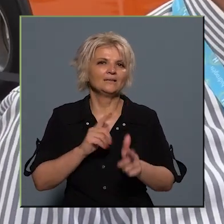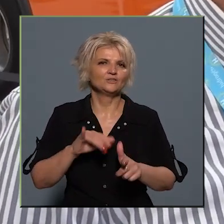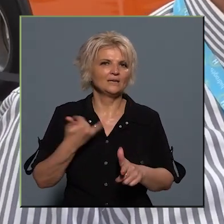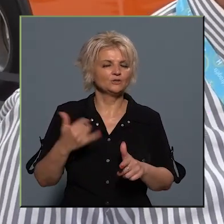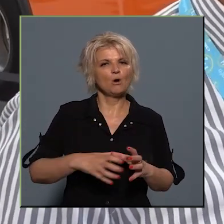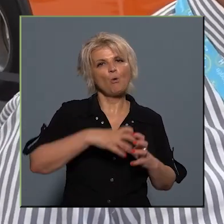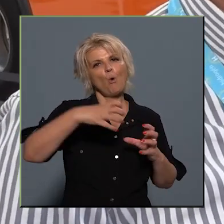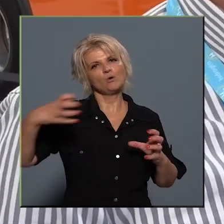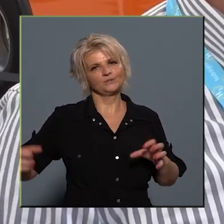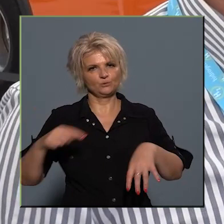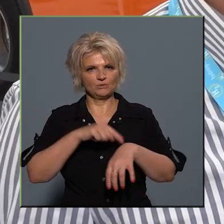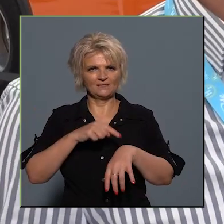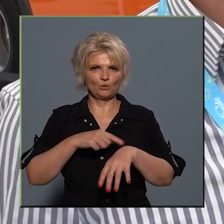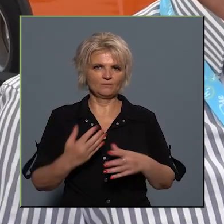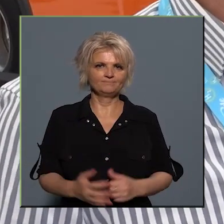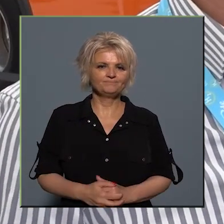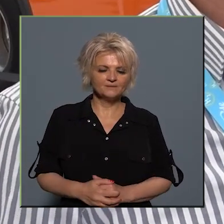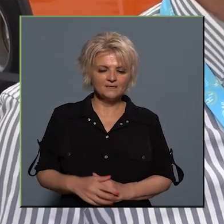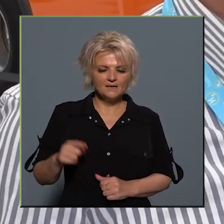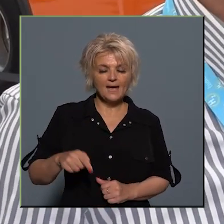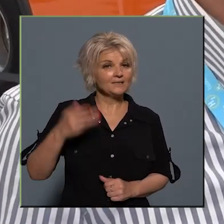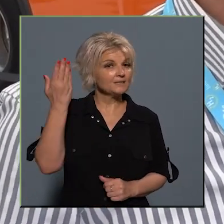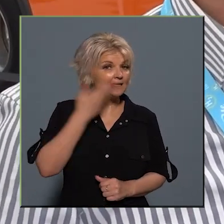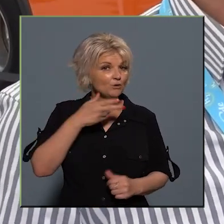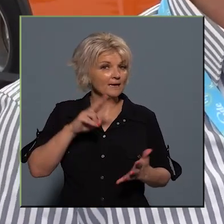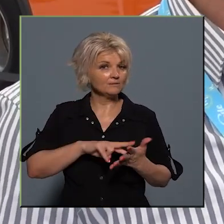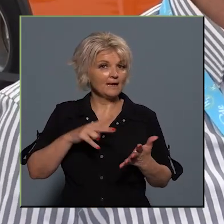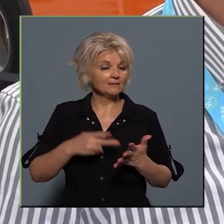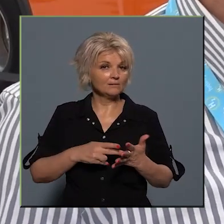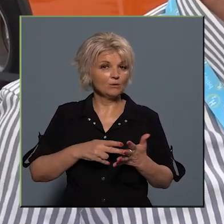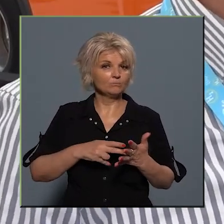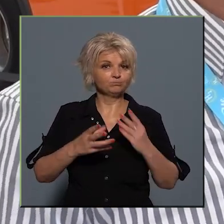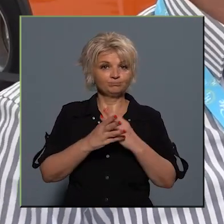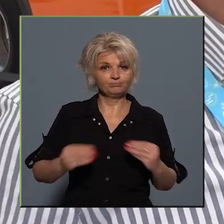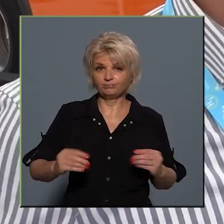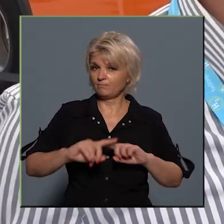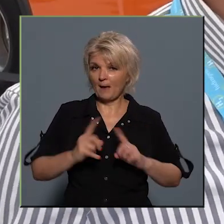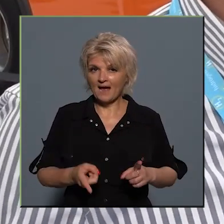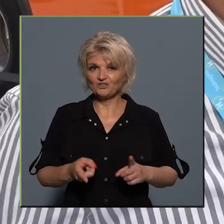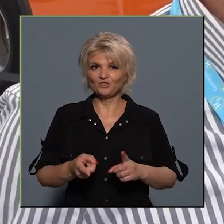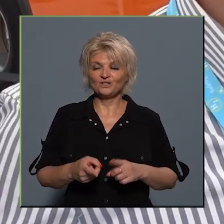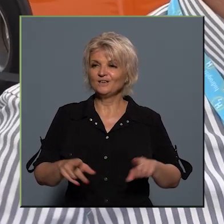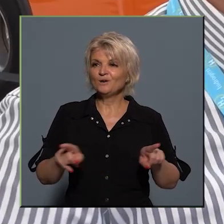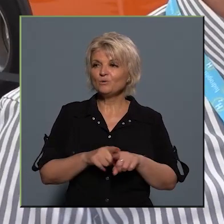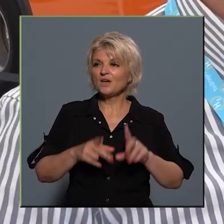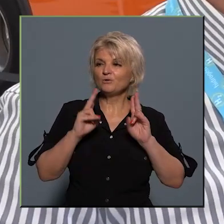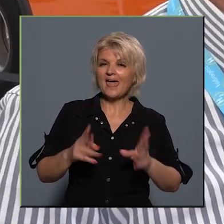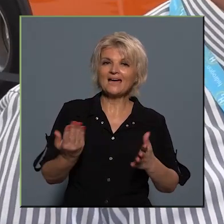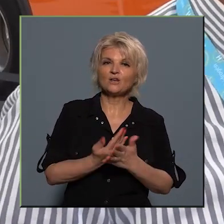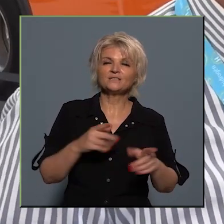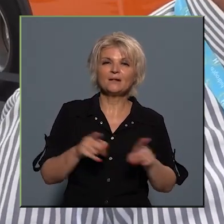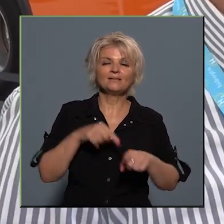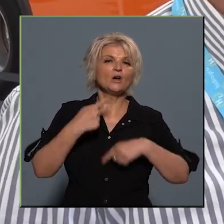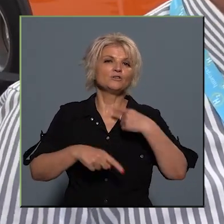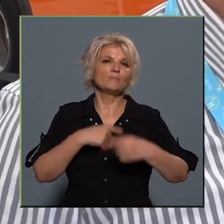hosszú ideig tart. Ez az, amit a hidrogén technológia ki tud küszöbölni, mert teljesen ugyanúgy lehet használni, mint egy